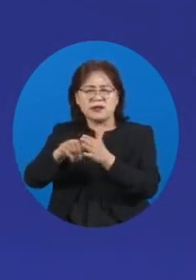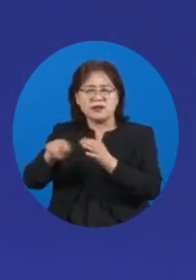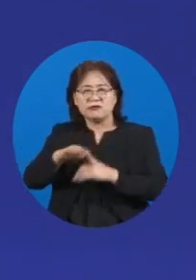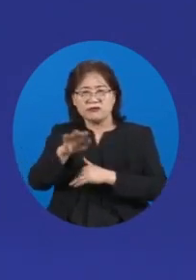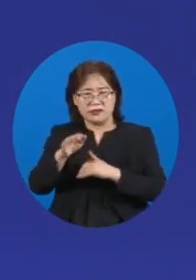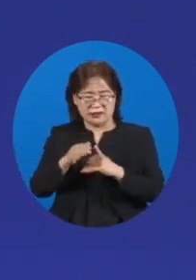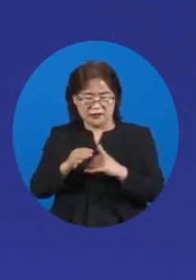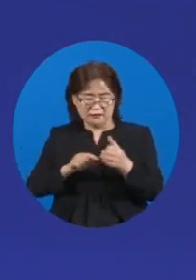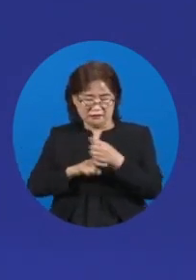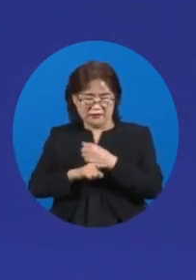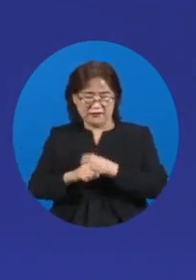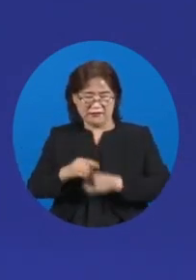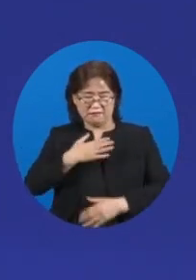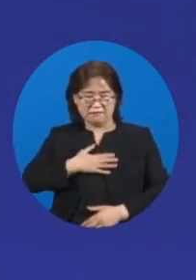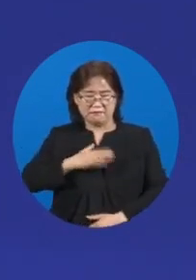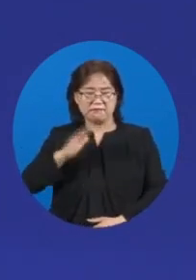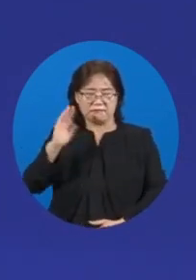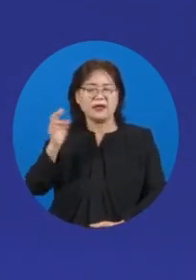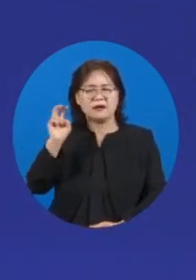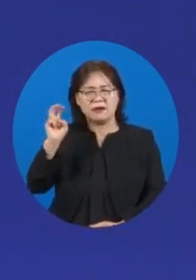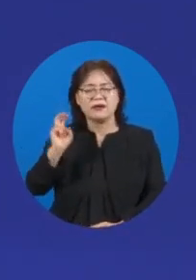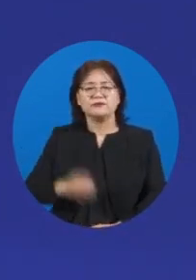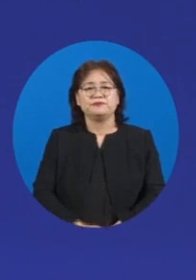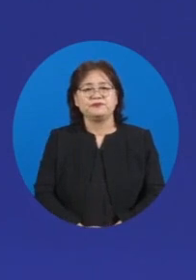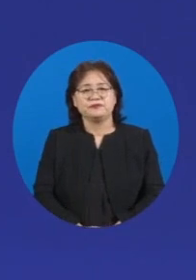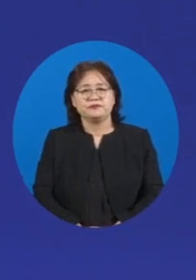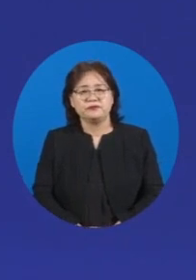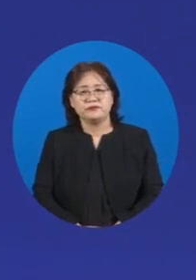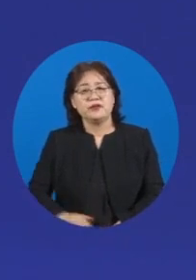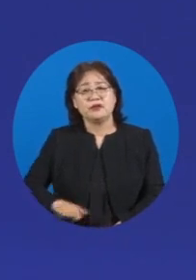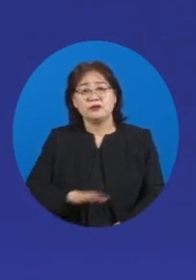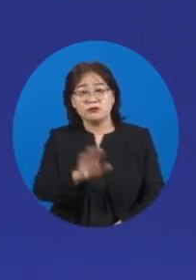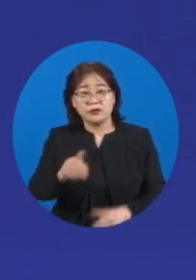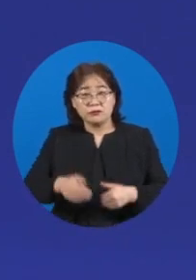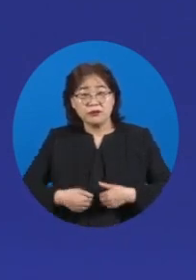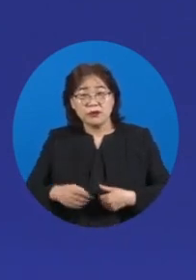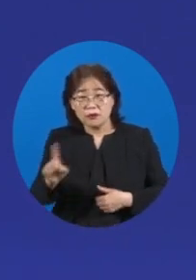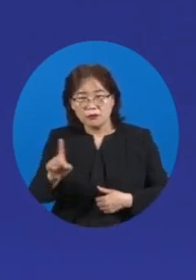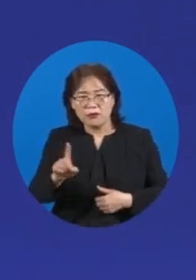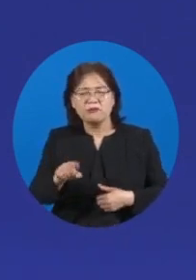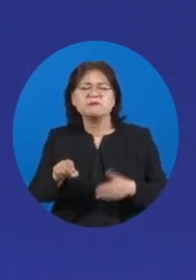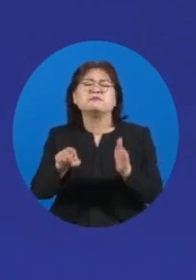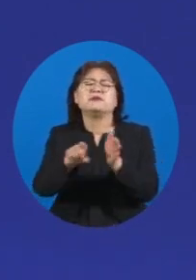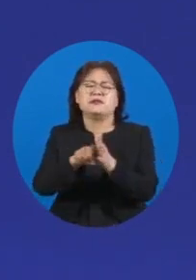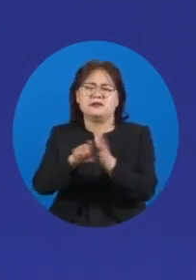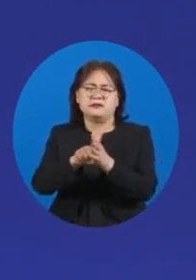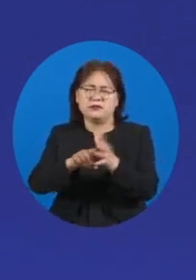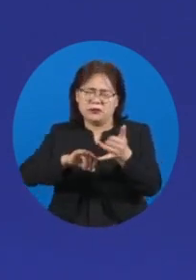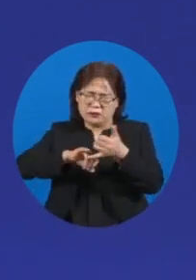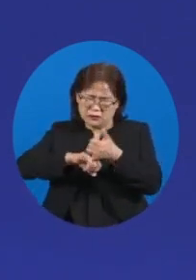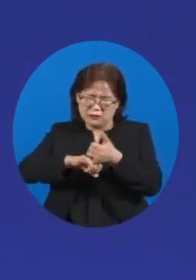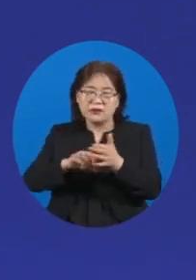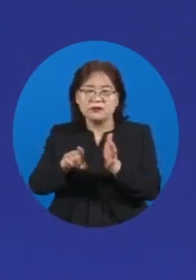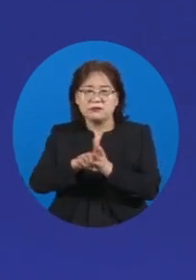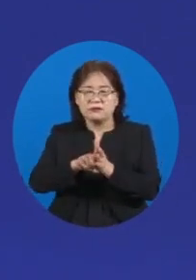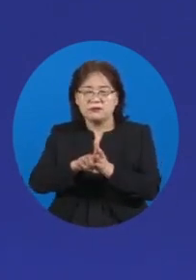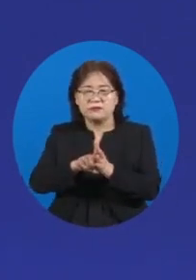이유를 알게 될 것이오 그러므로 우리에게 뭐가 필요하더라구요 믿음이 피바다